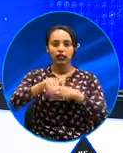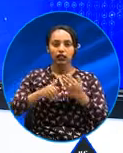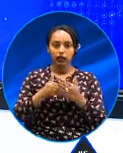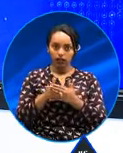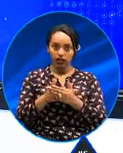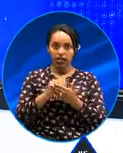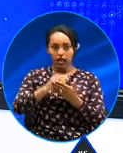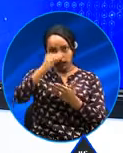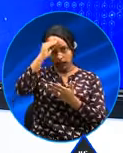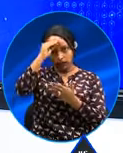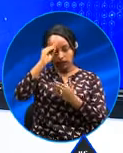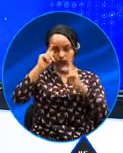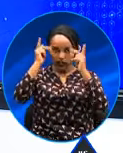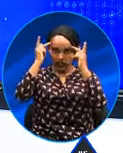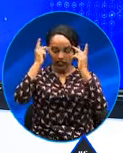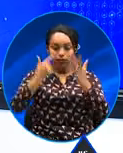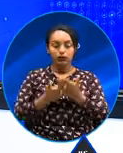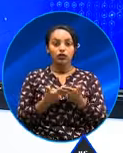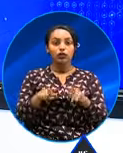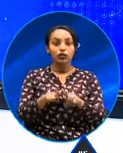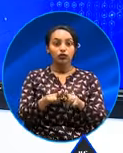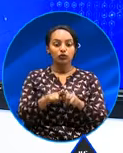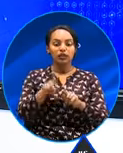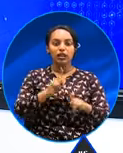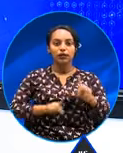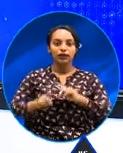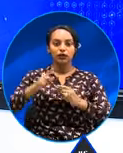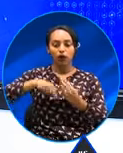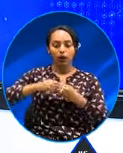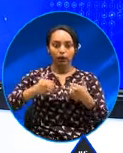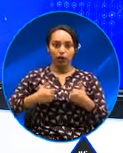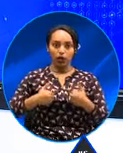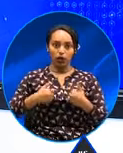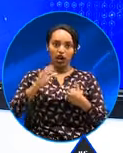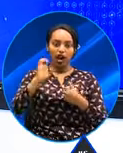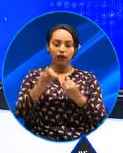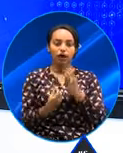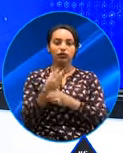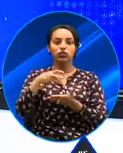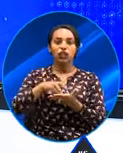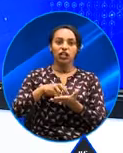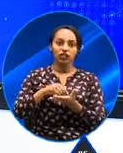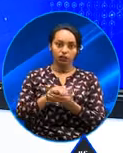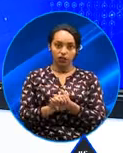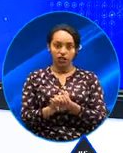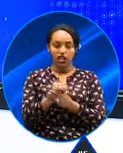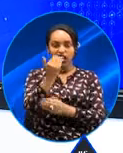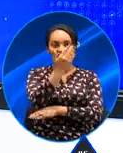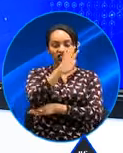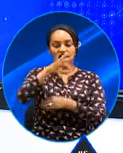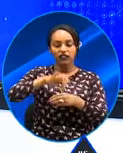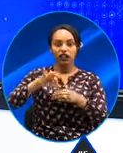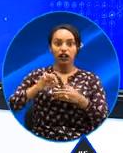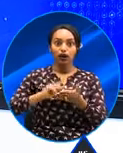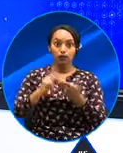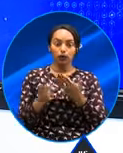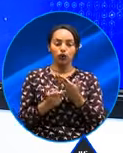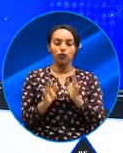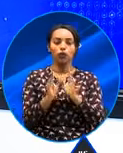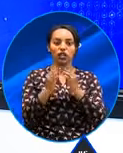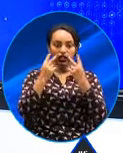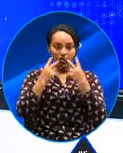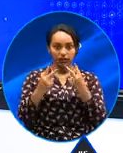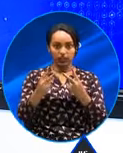አጠቃላይ የትምህርት ሚኒስቴር እንደዚሁም በማህበረሰቡ አካባቢ ያለውን በአርባ ምንጭ ከተማ የችግኝ ተከላ መርሃ ግብር